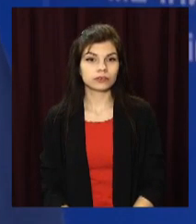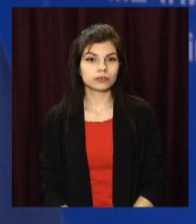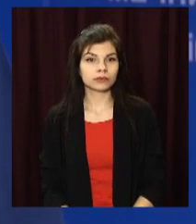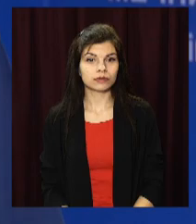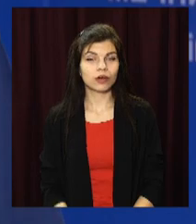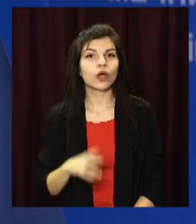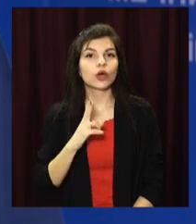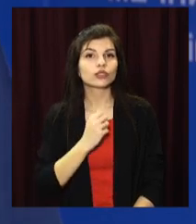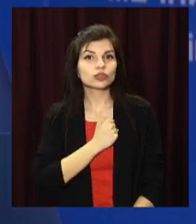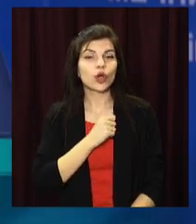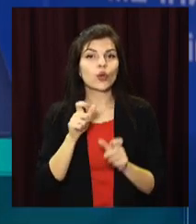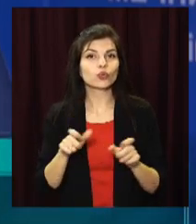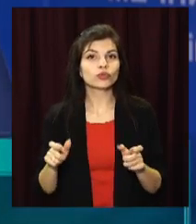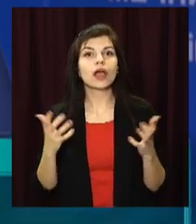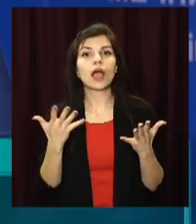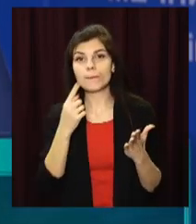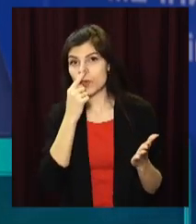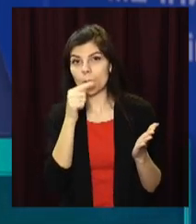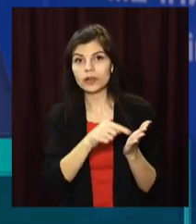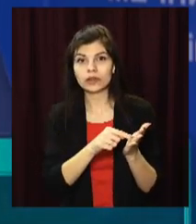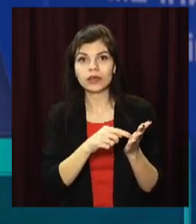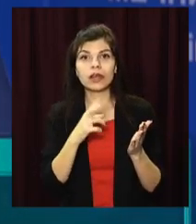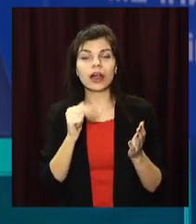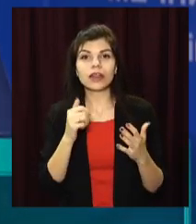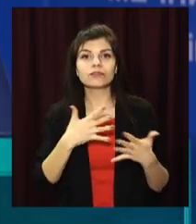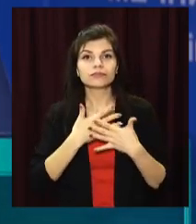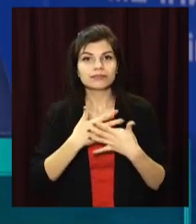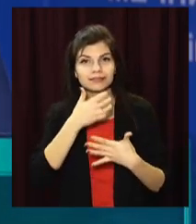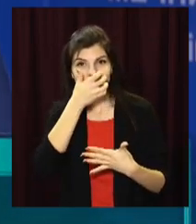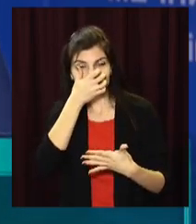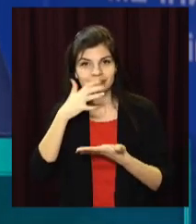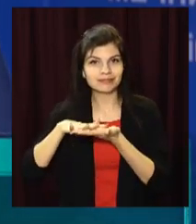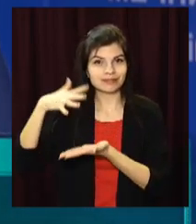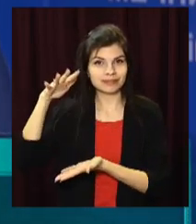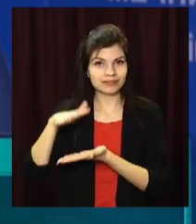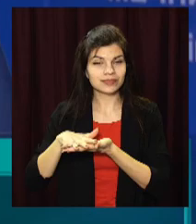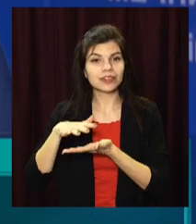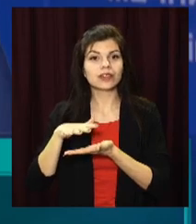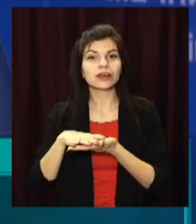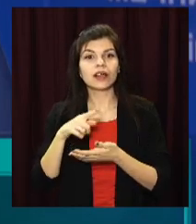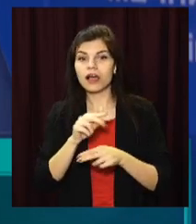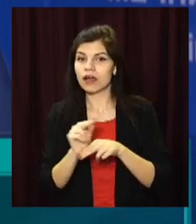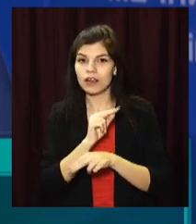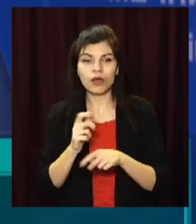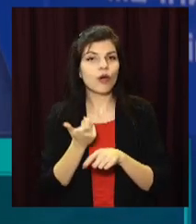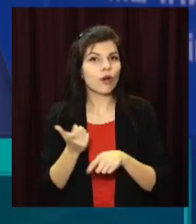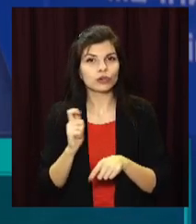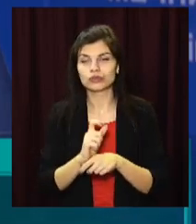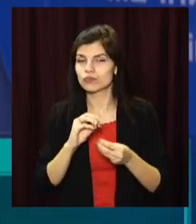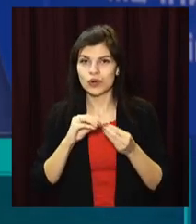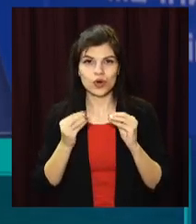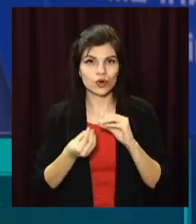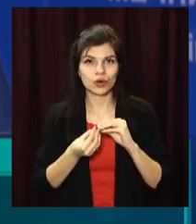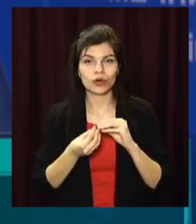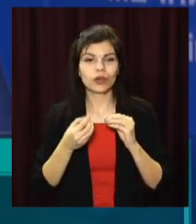К сожалению, люди, которые попадают на аппарат искусственной вентиляции легких, лечение остается крайне проблематичным.